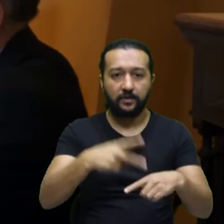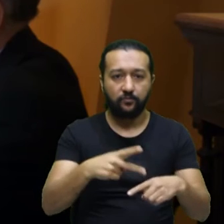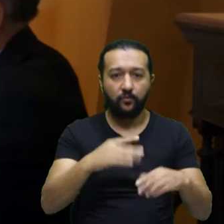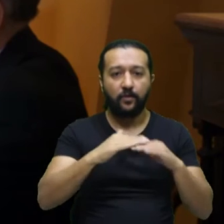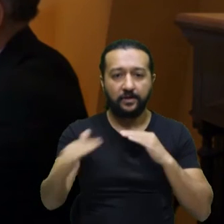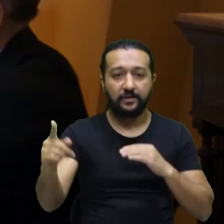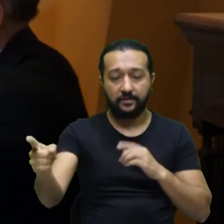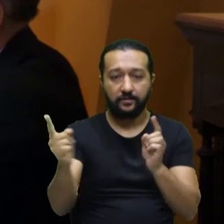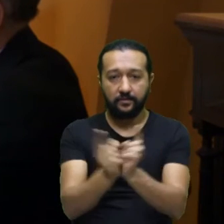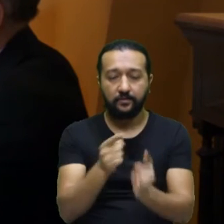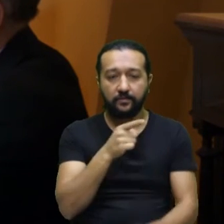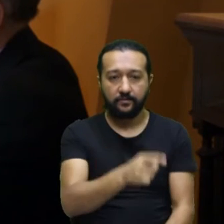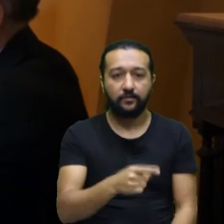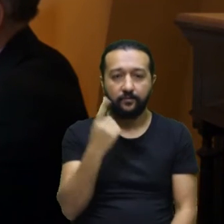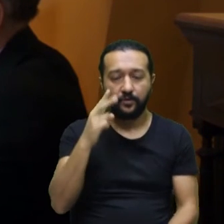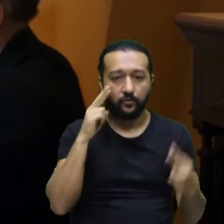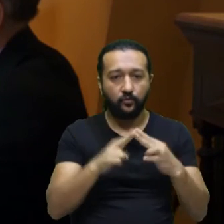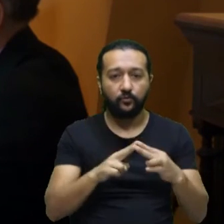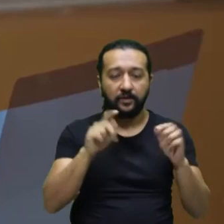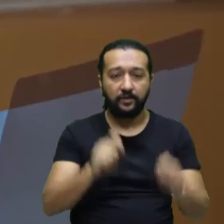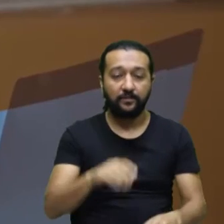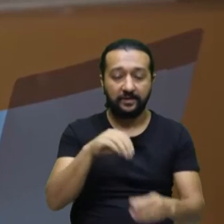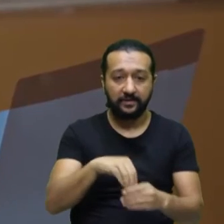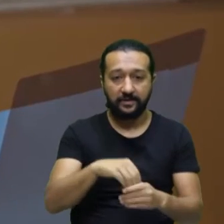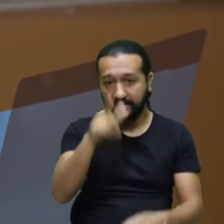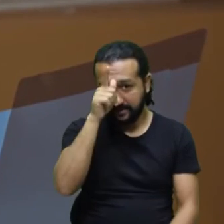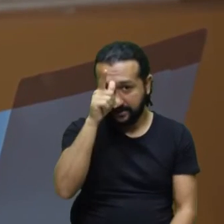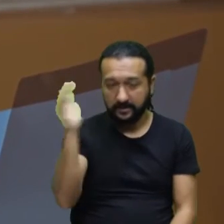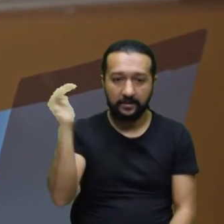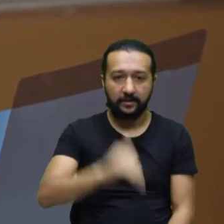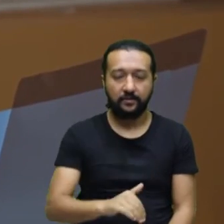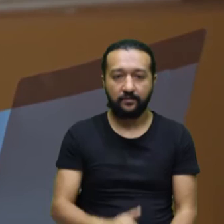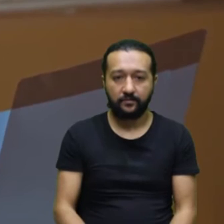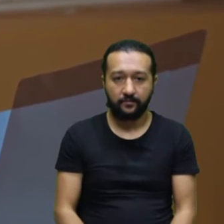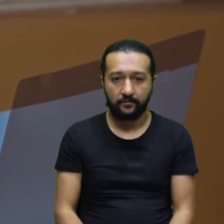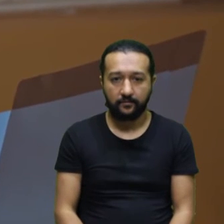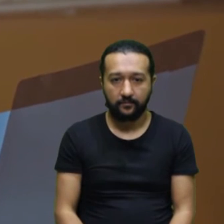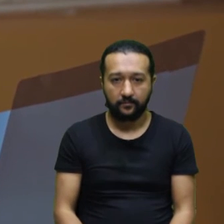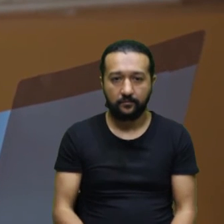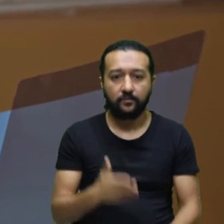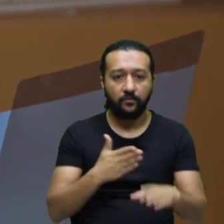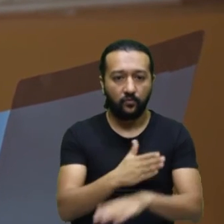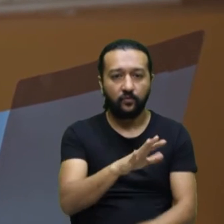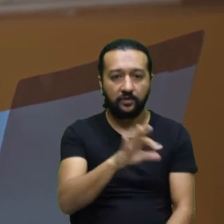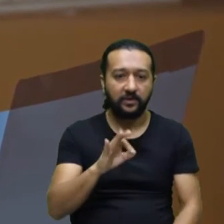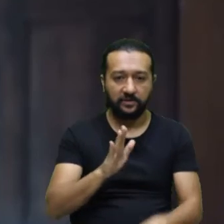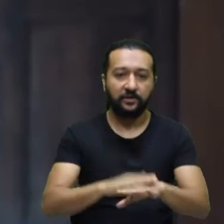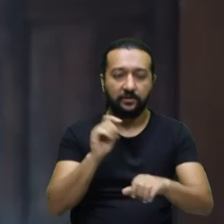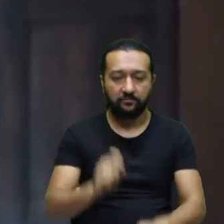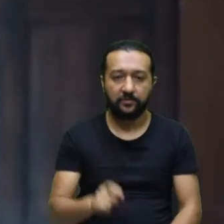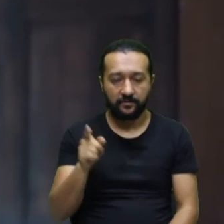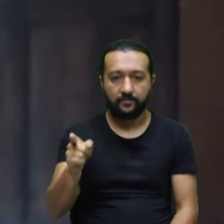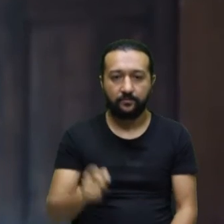Zübap aşiretiyle bir görüşme yapmak üzere Irak'a geldi. Doğru tercih